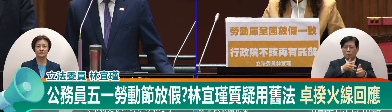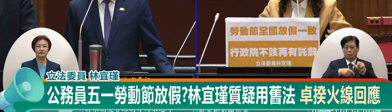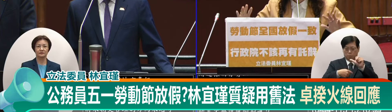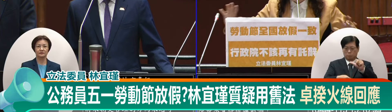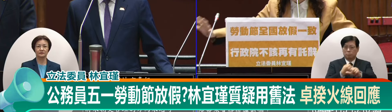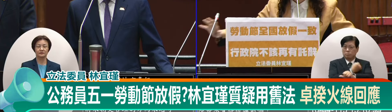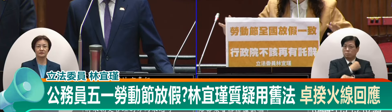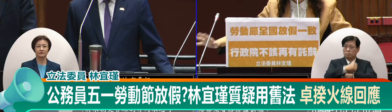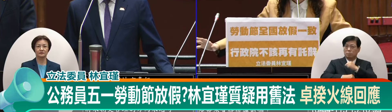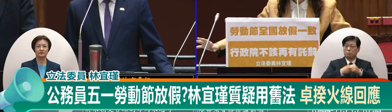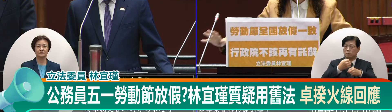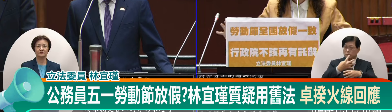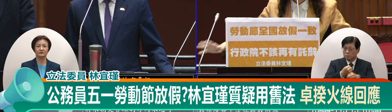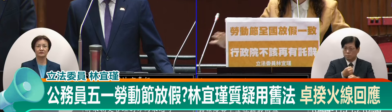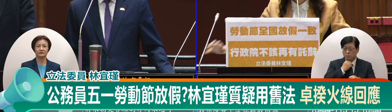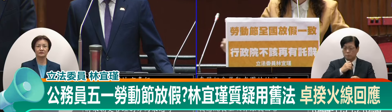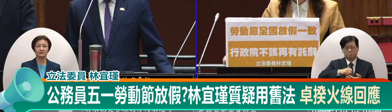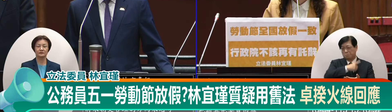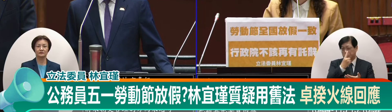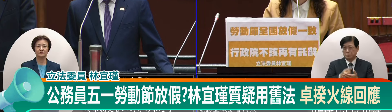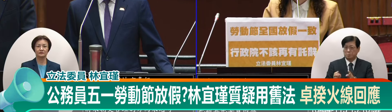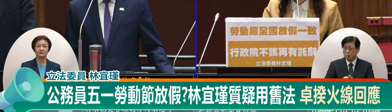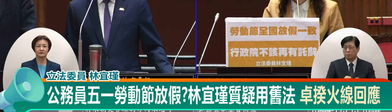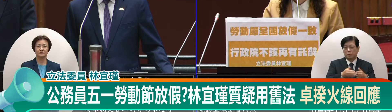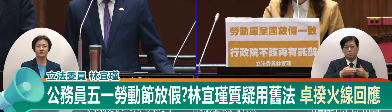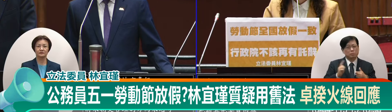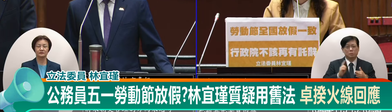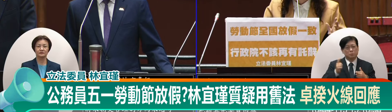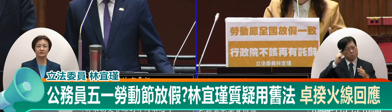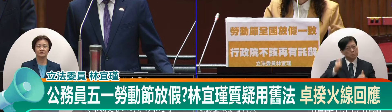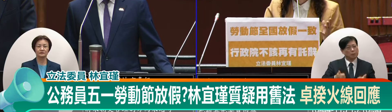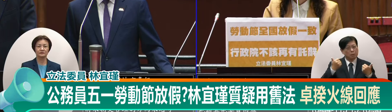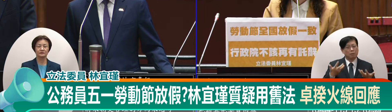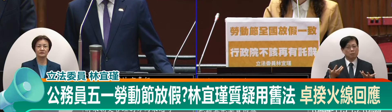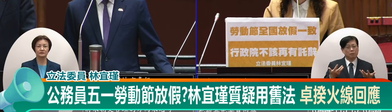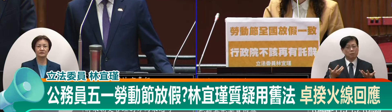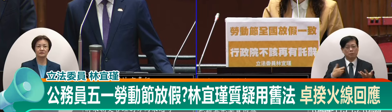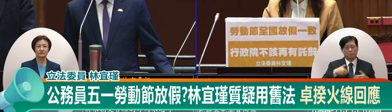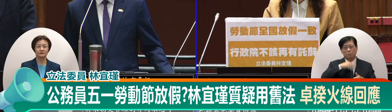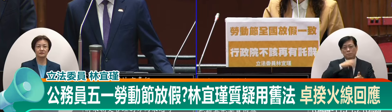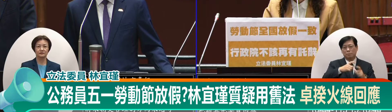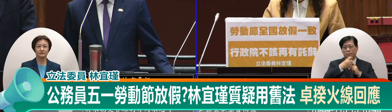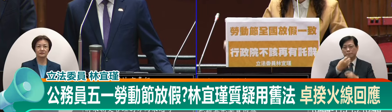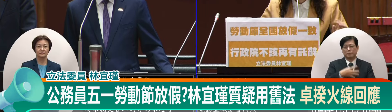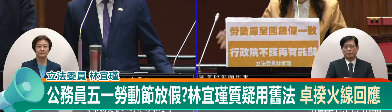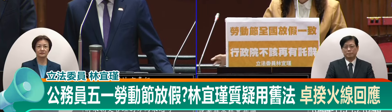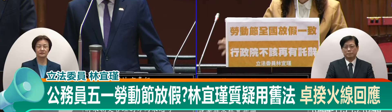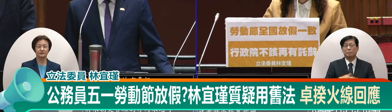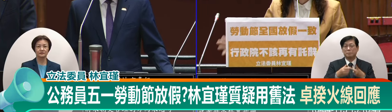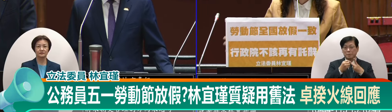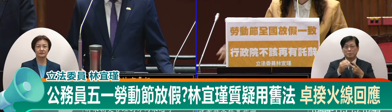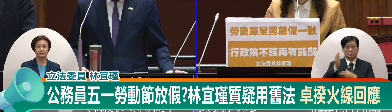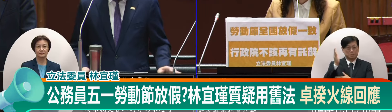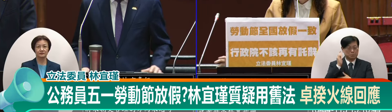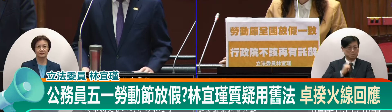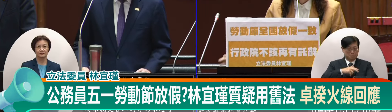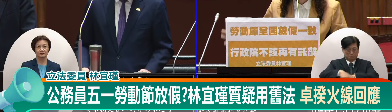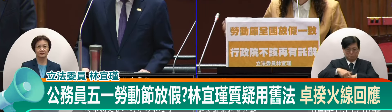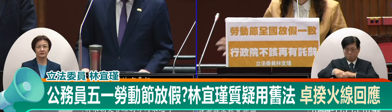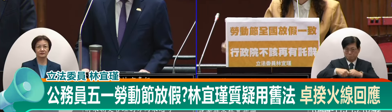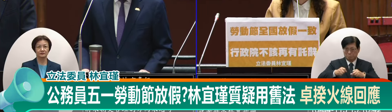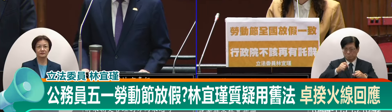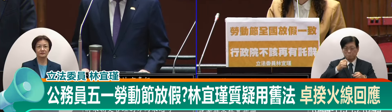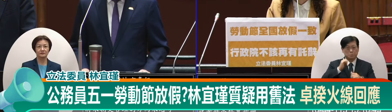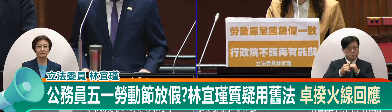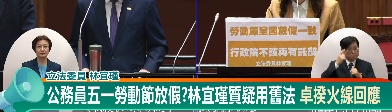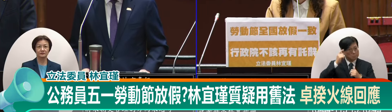节全面放假需要的社会共识是什么？等那请院长回答我。那政府又打算如何的权衡